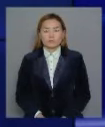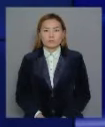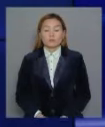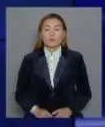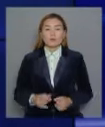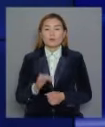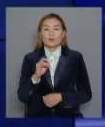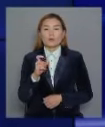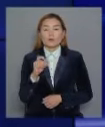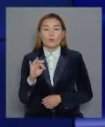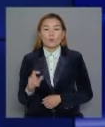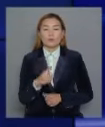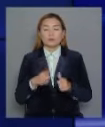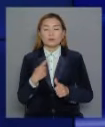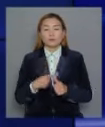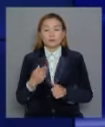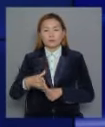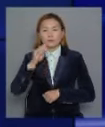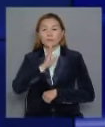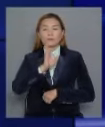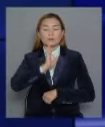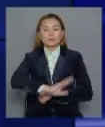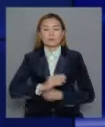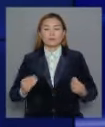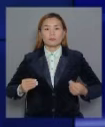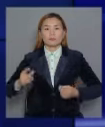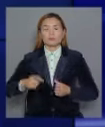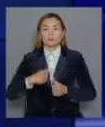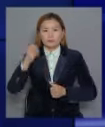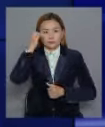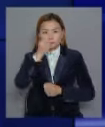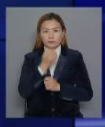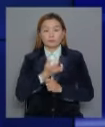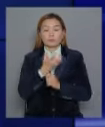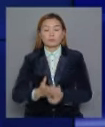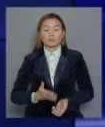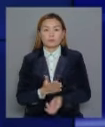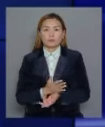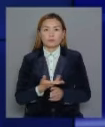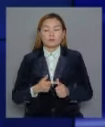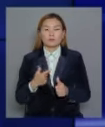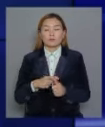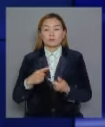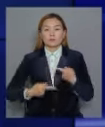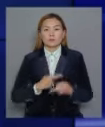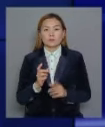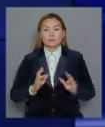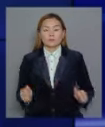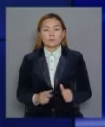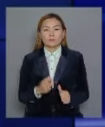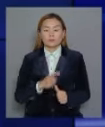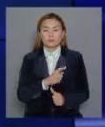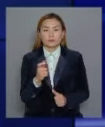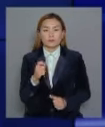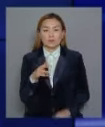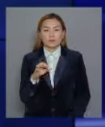қанатты қыз Хиуаз Доспанованың есімін иеленген қыздар даңқты тұлғаның ескерткішіне гүл шоқтарын қойды. Есімі аңызға айналған батырдың аттастары